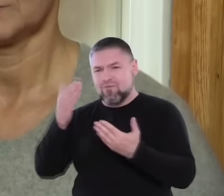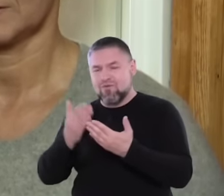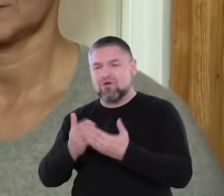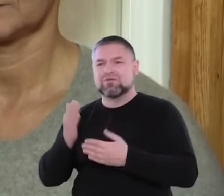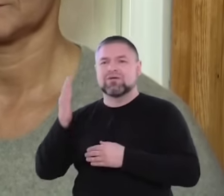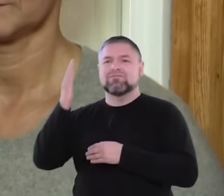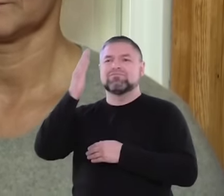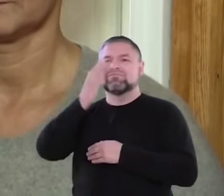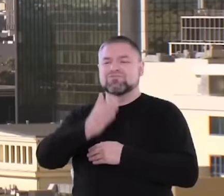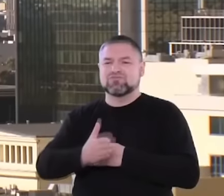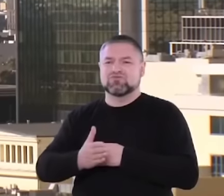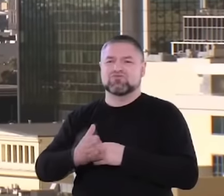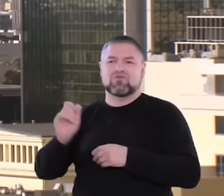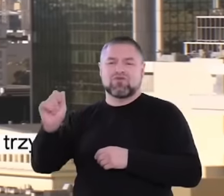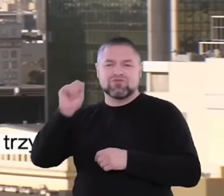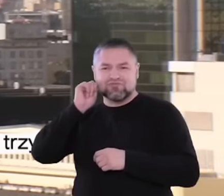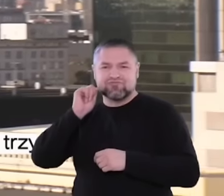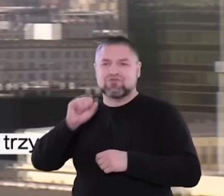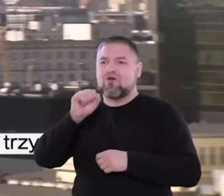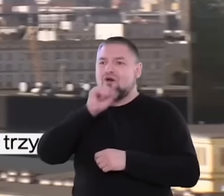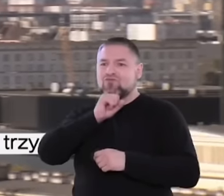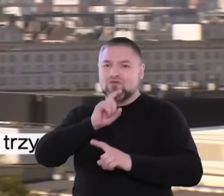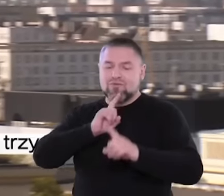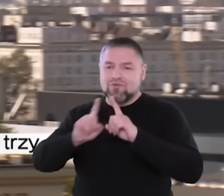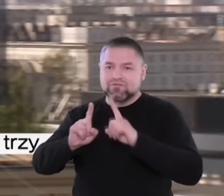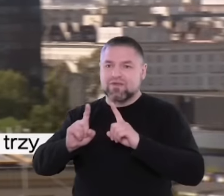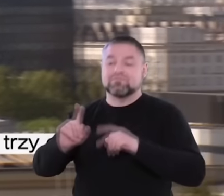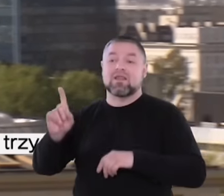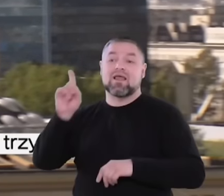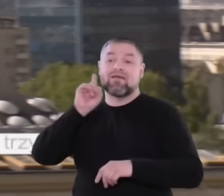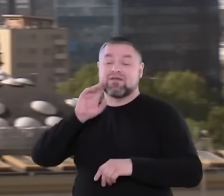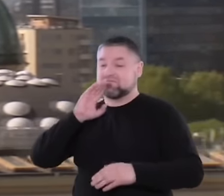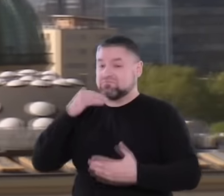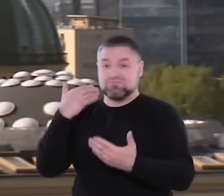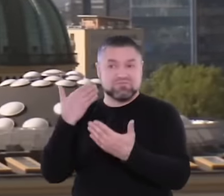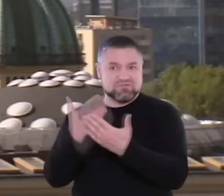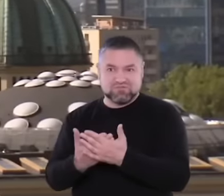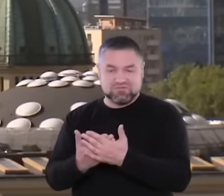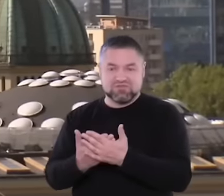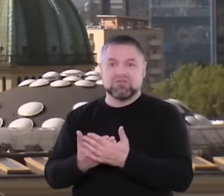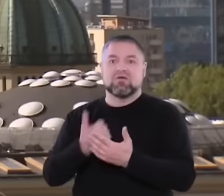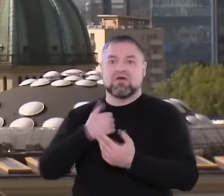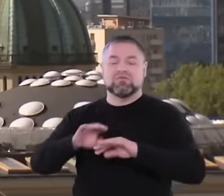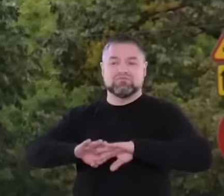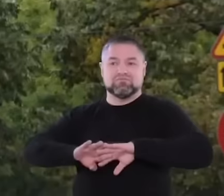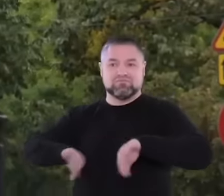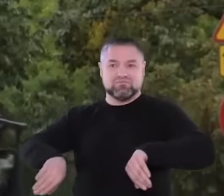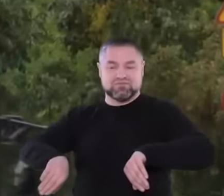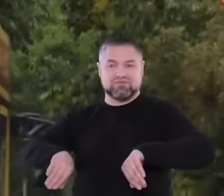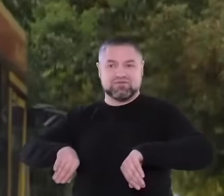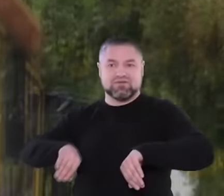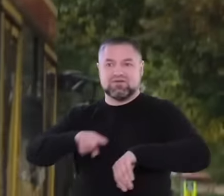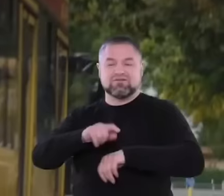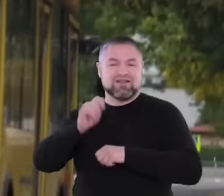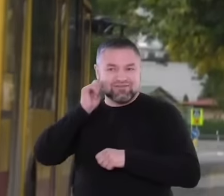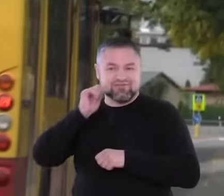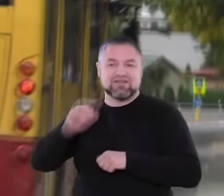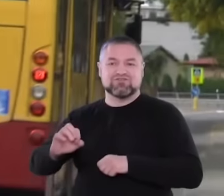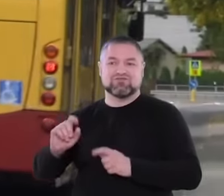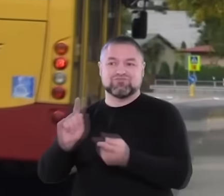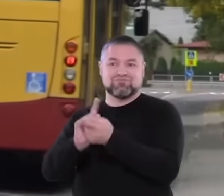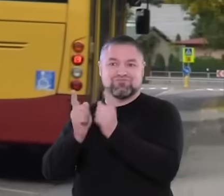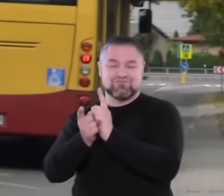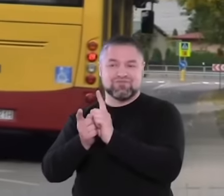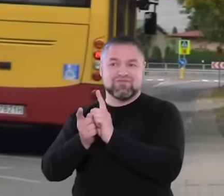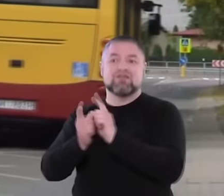o wnukach. Paweł nie przyznał się Anicie, że mama zażądała, by z nią zerwał. Dziś umówił się z partnerką, że